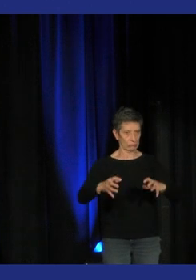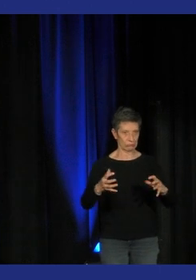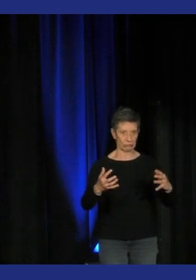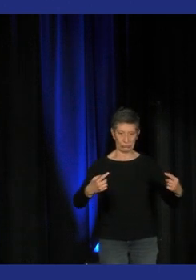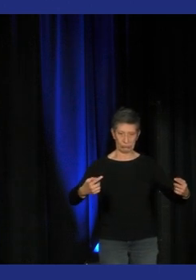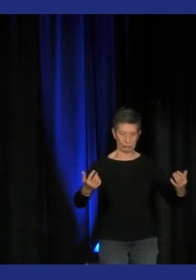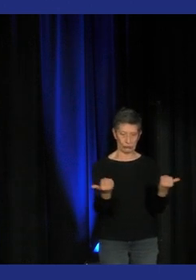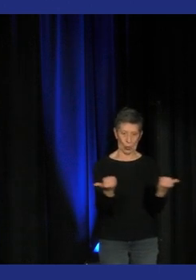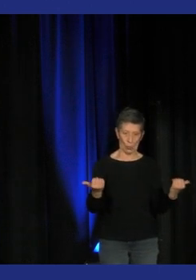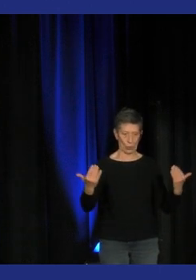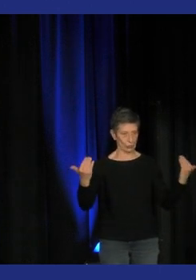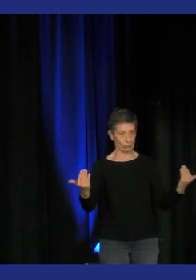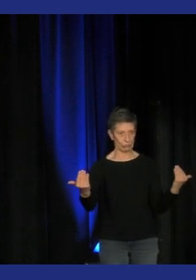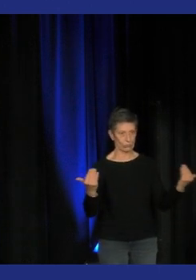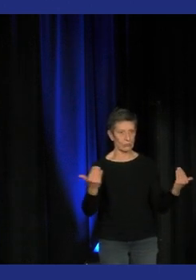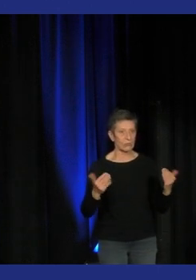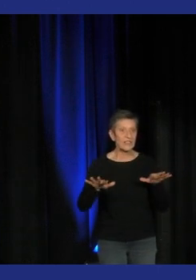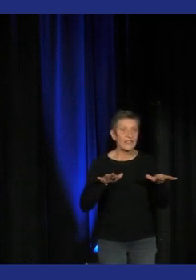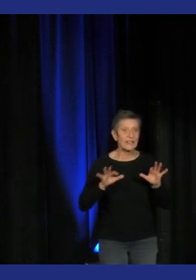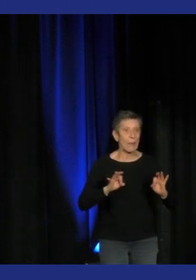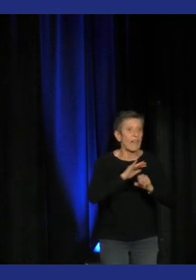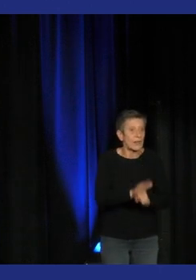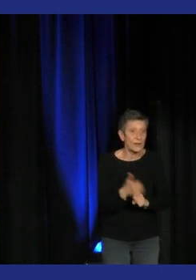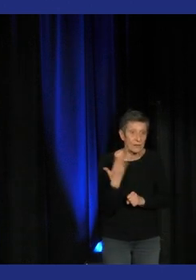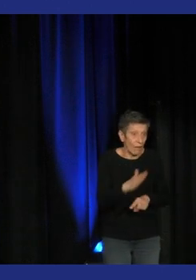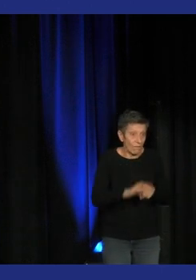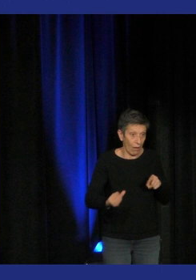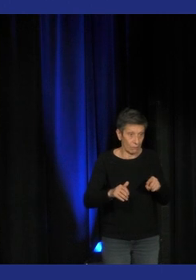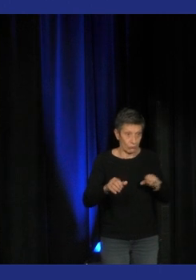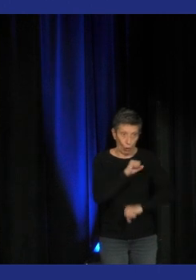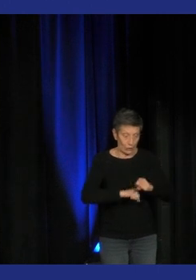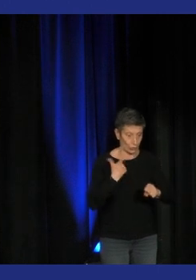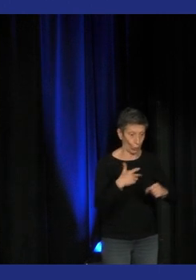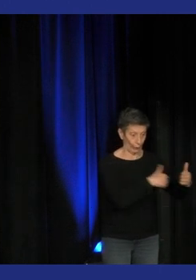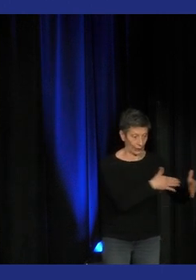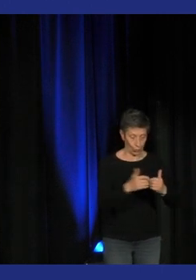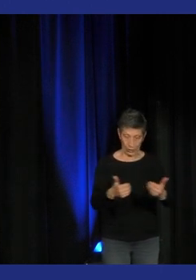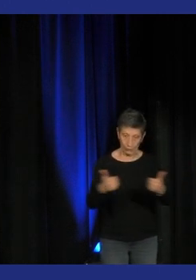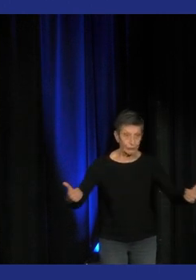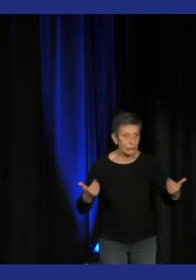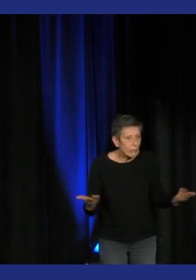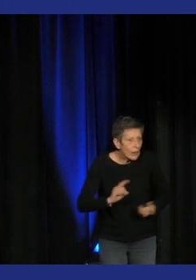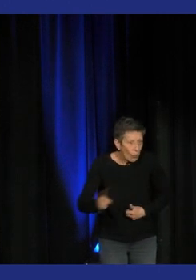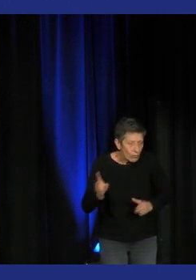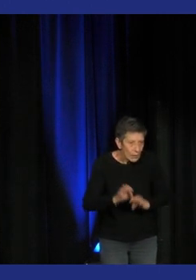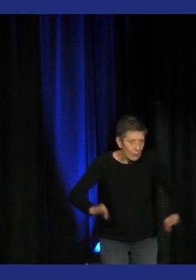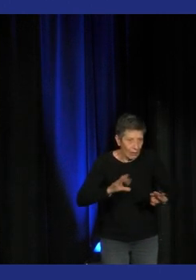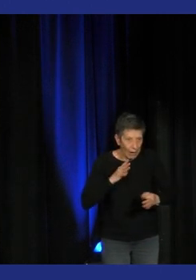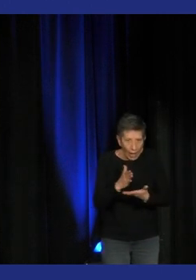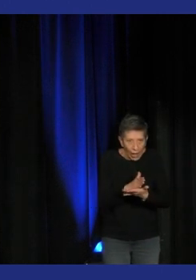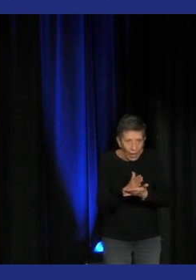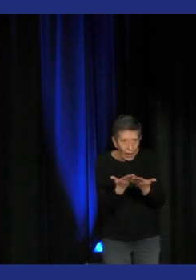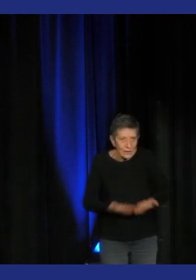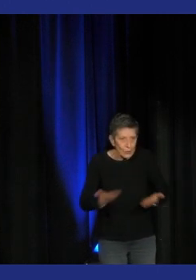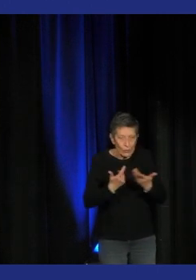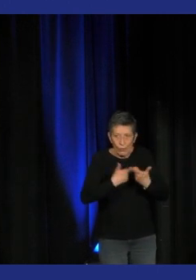comme le fait malheureusement le système validiste. Et du coup, le système validiste, ce qui est important,